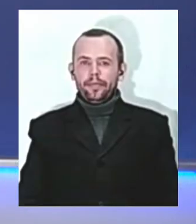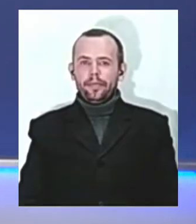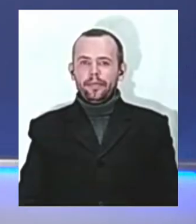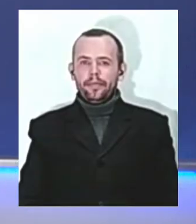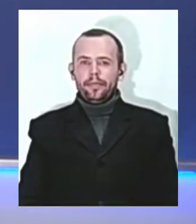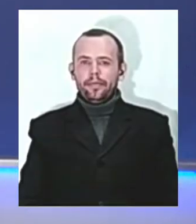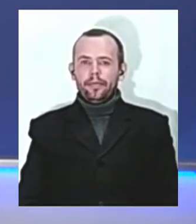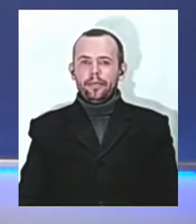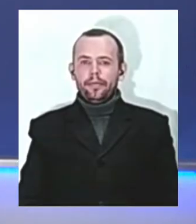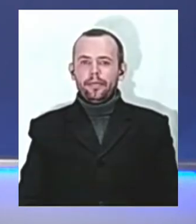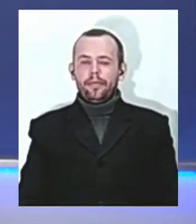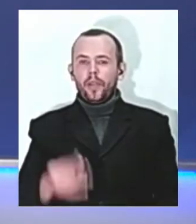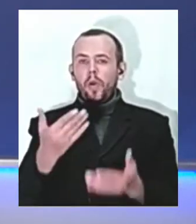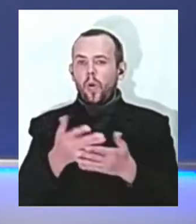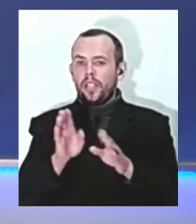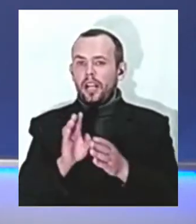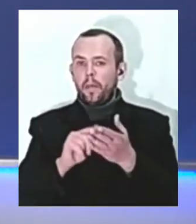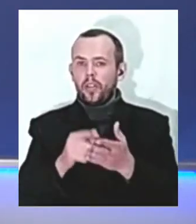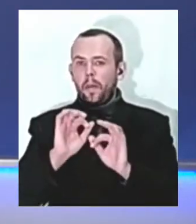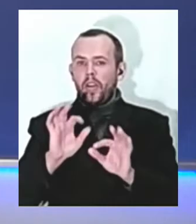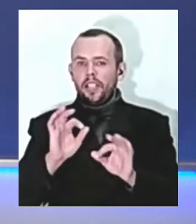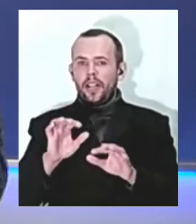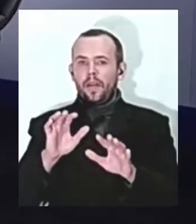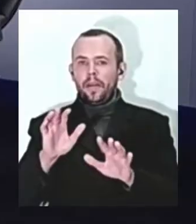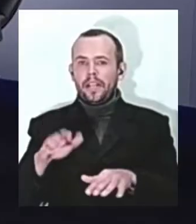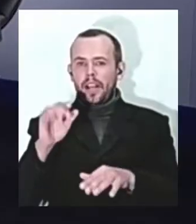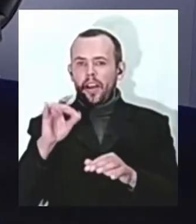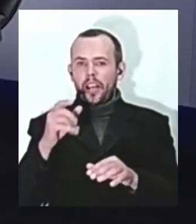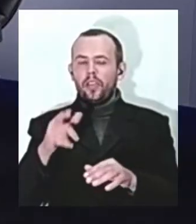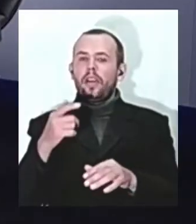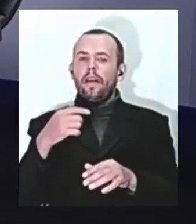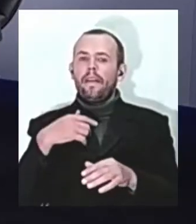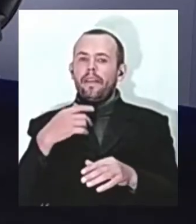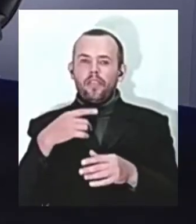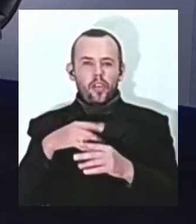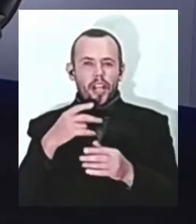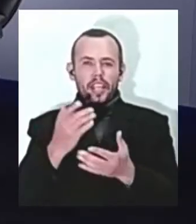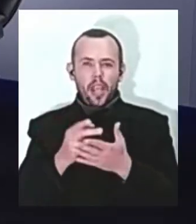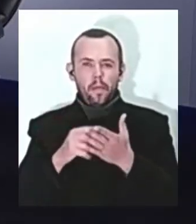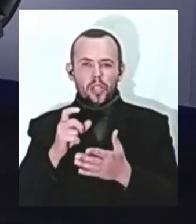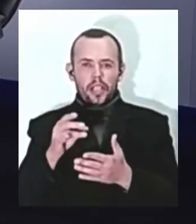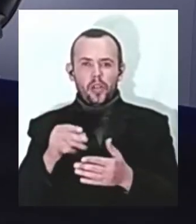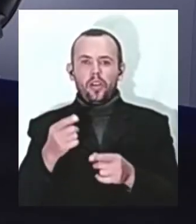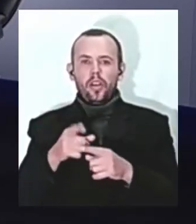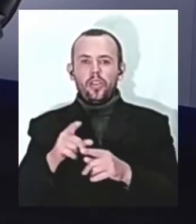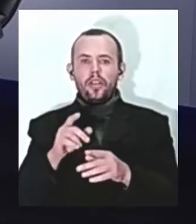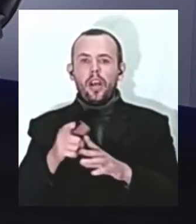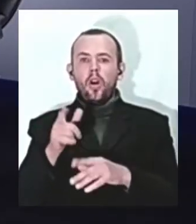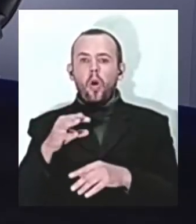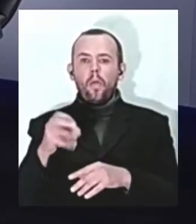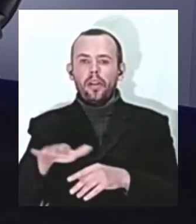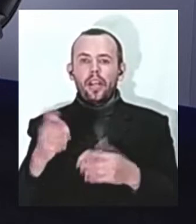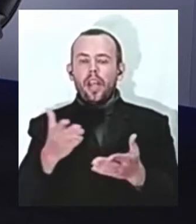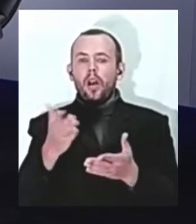Ну, ось така позиція і пояснення місця в рейтингу. Дивіться, вважаю, що це не є позицією, адже Цибриківська громада, як і будь-яка, майже